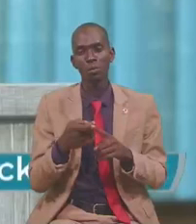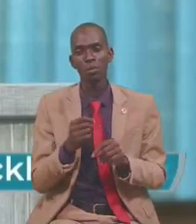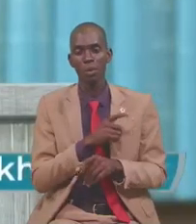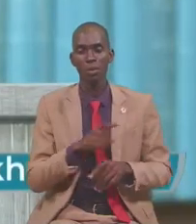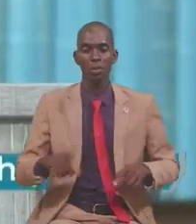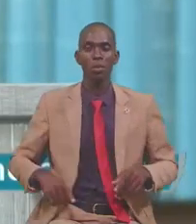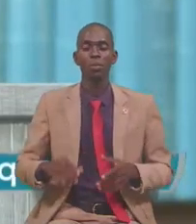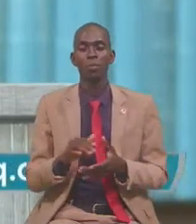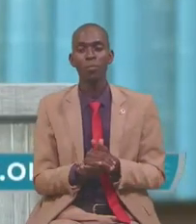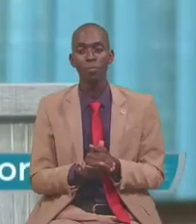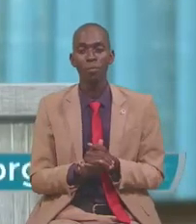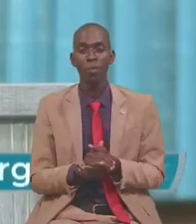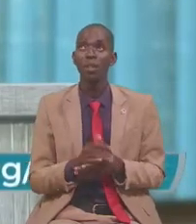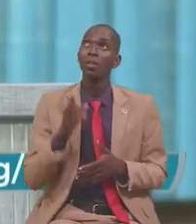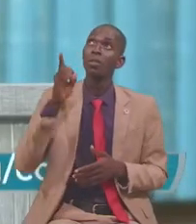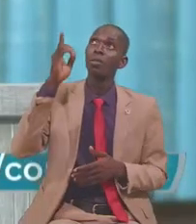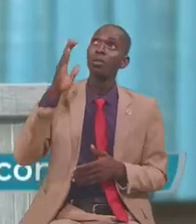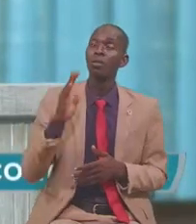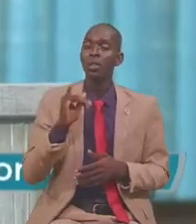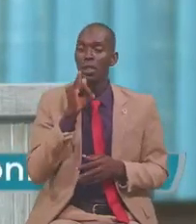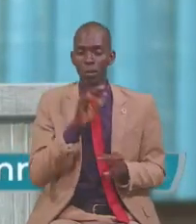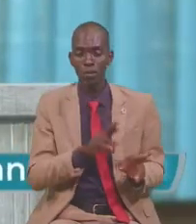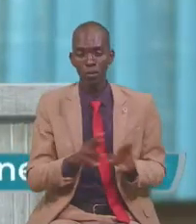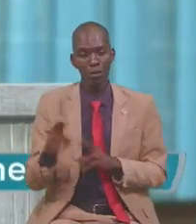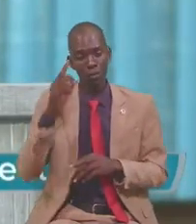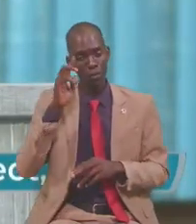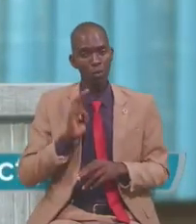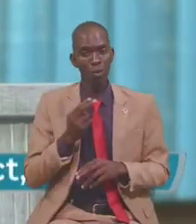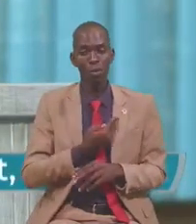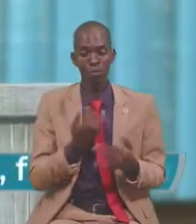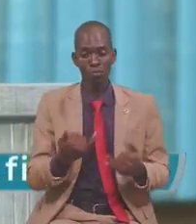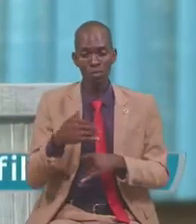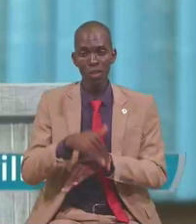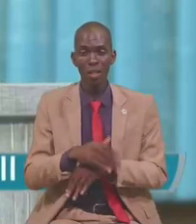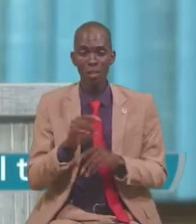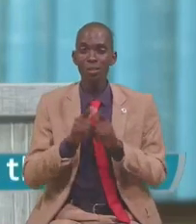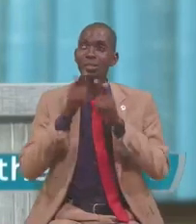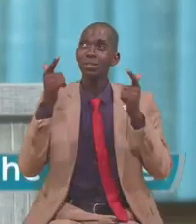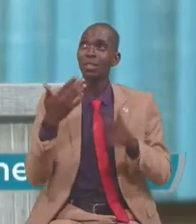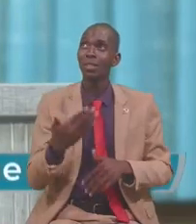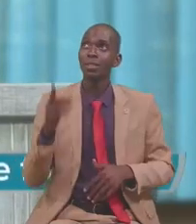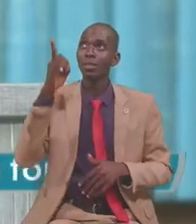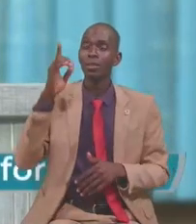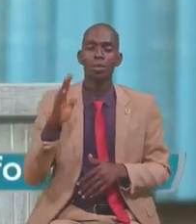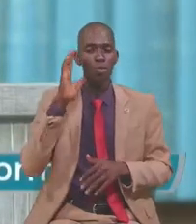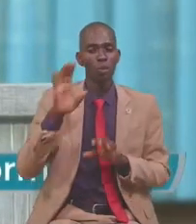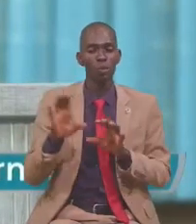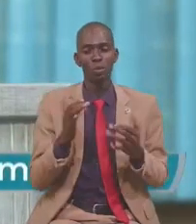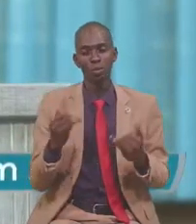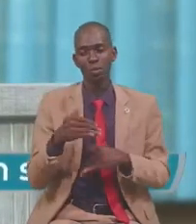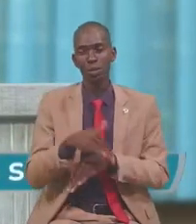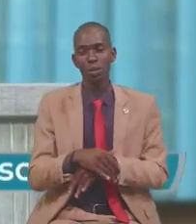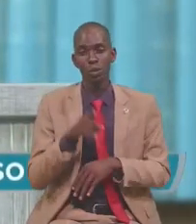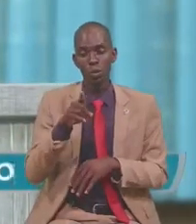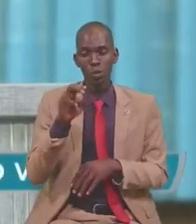Le Seigneur est prêt pour nous ce soir et le Seigneur fera de grandes choses pour vous ce soir. Croyez,